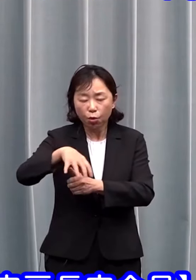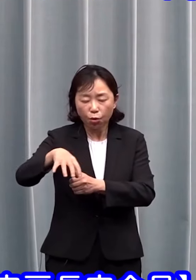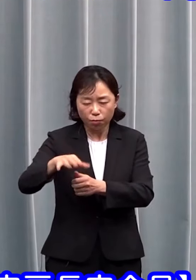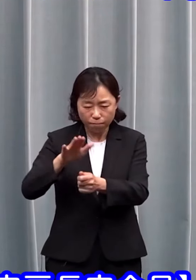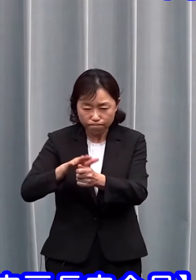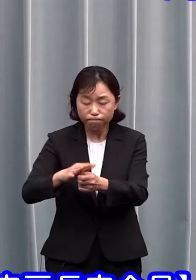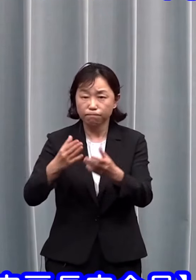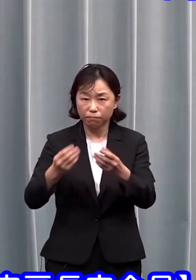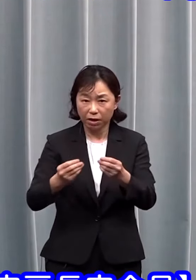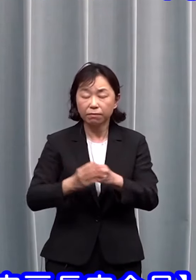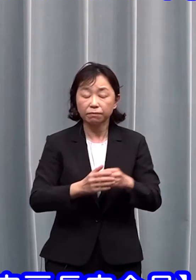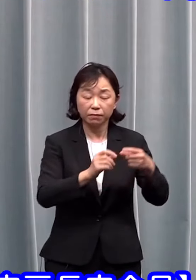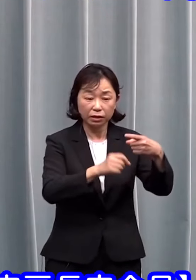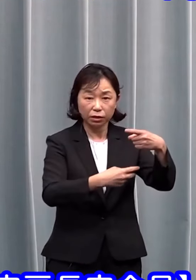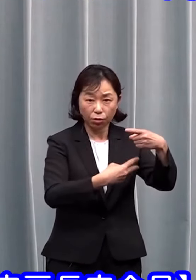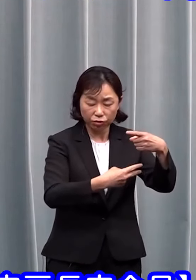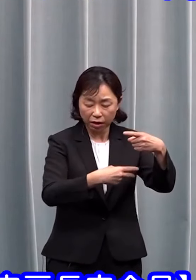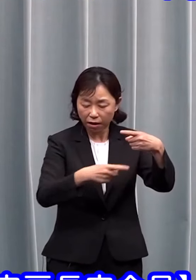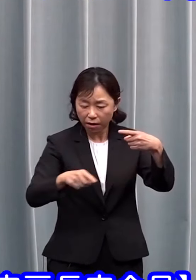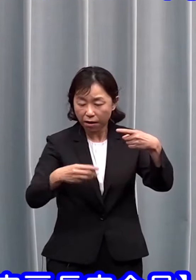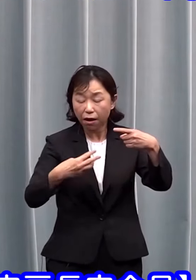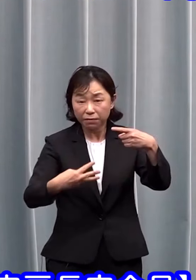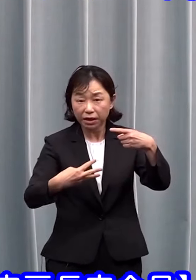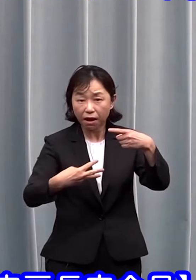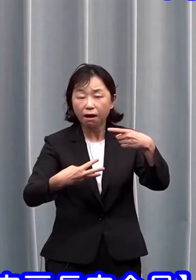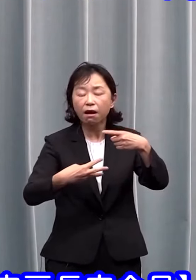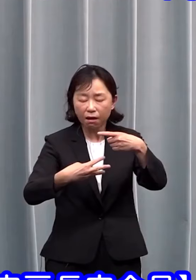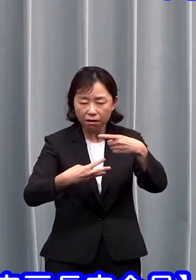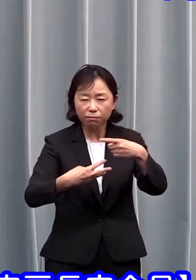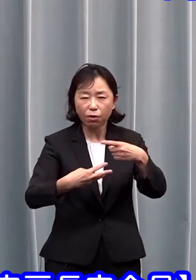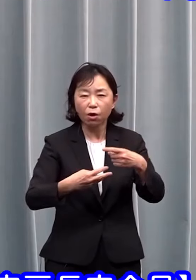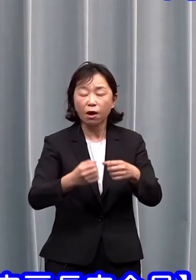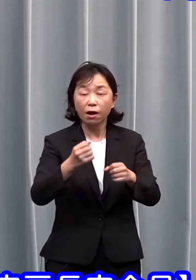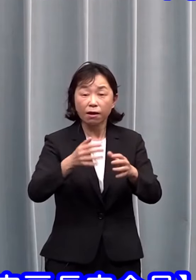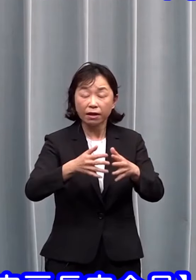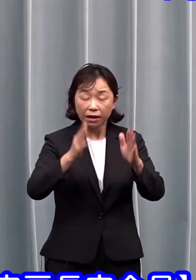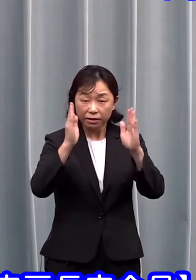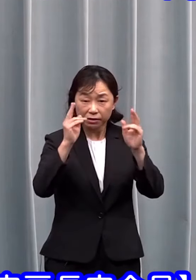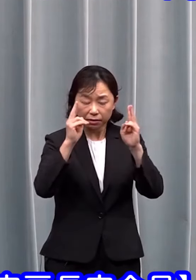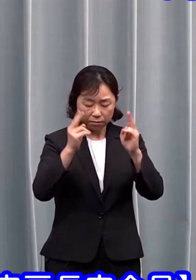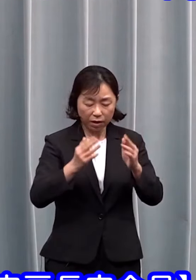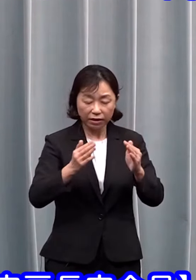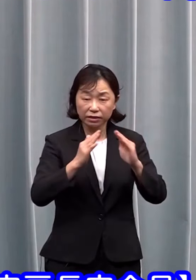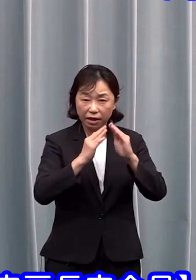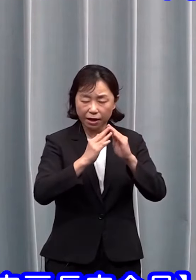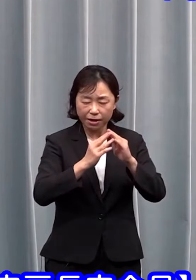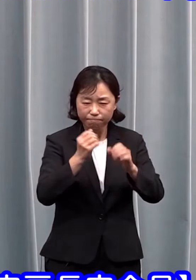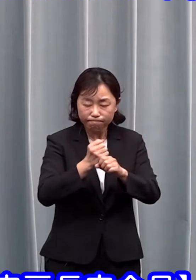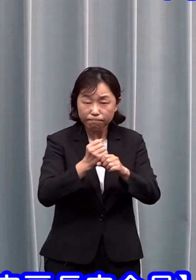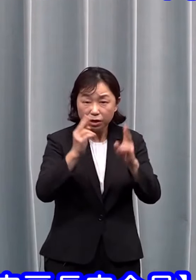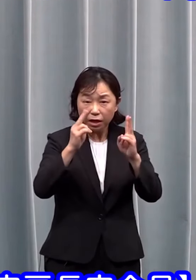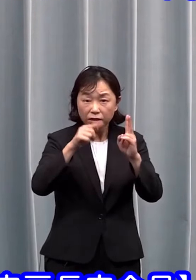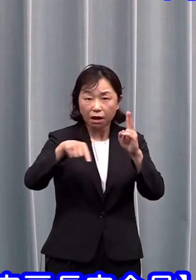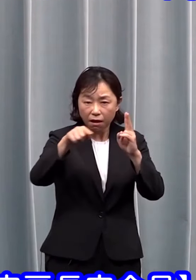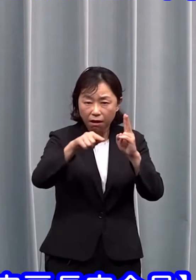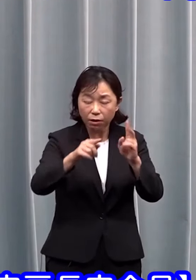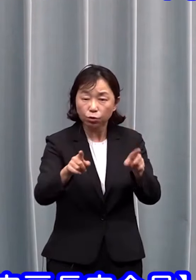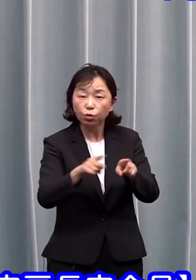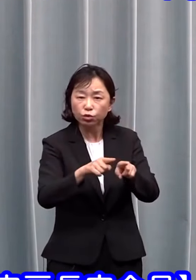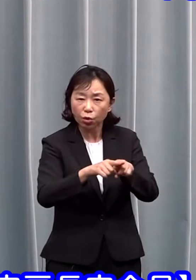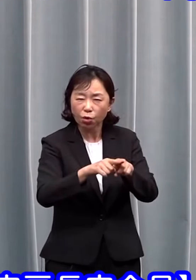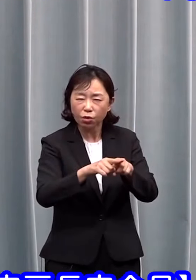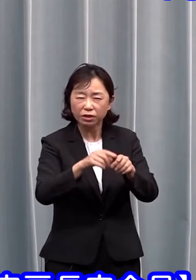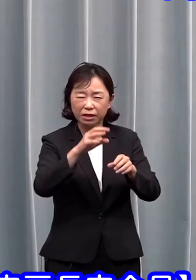日未明にかけまして、建設業者とも連携をして、輪島市内に通じる県道1号の土砂